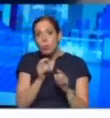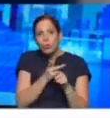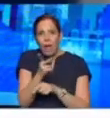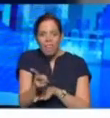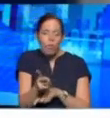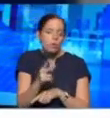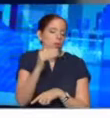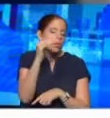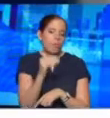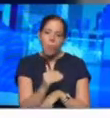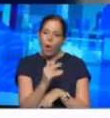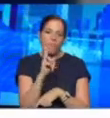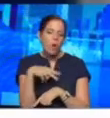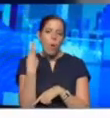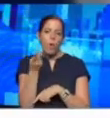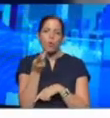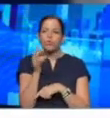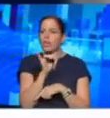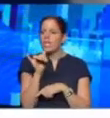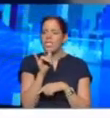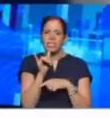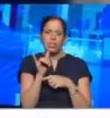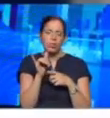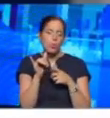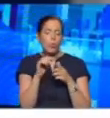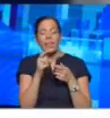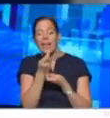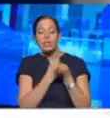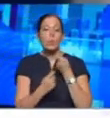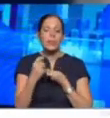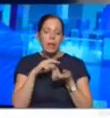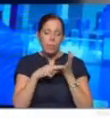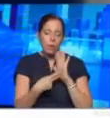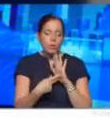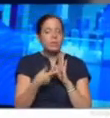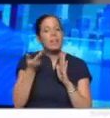נמוכה מאוד ומאוד יכול להיות שירקם שם איזשהו דיל פוליטי, נוותר על החוק